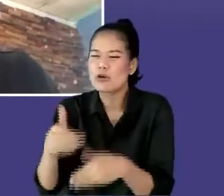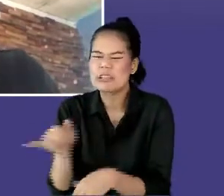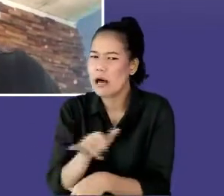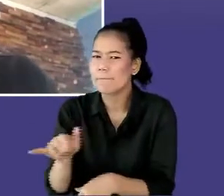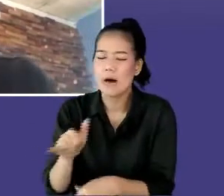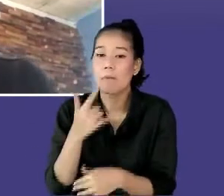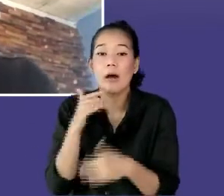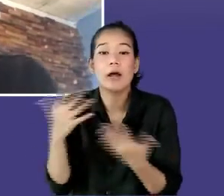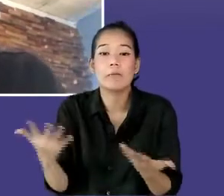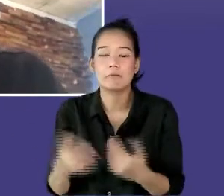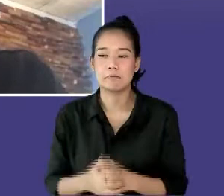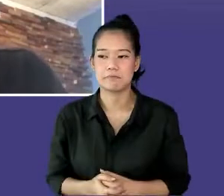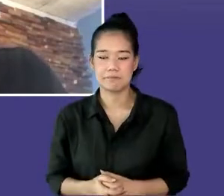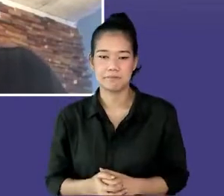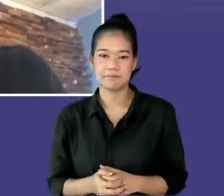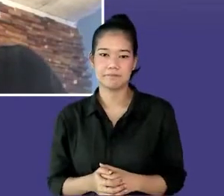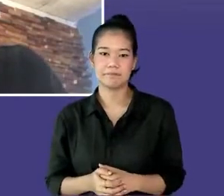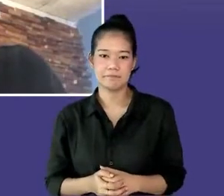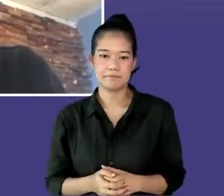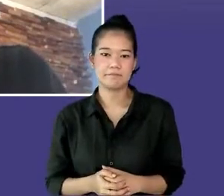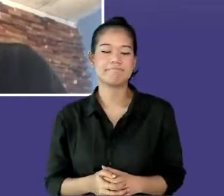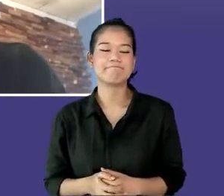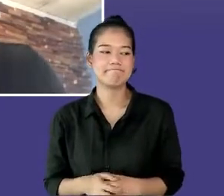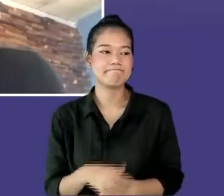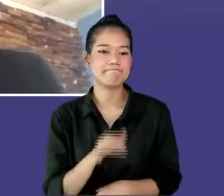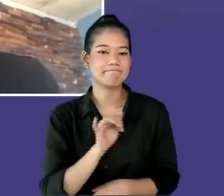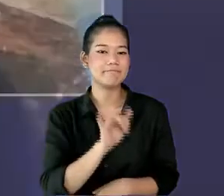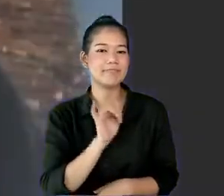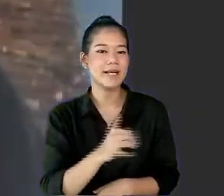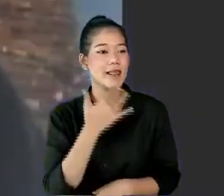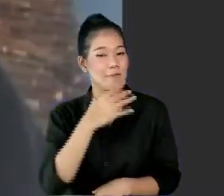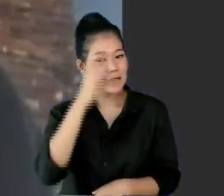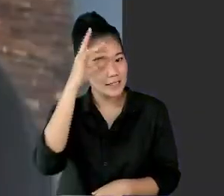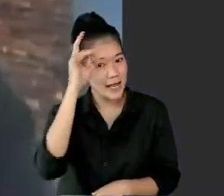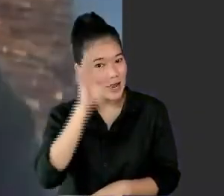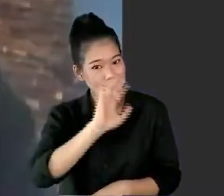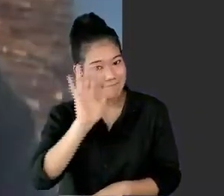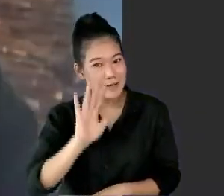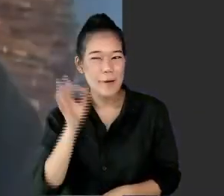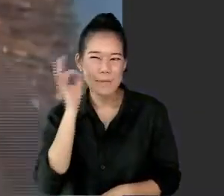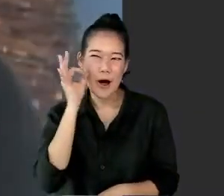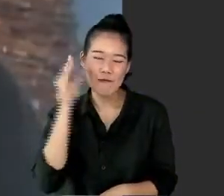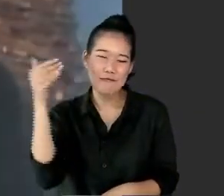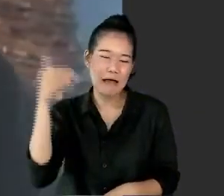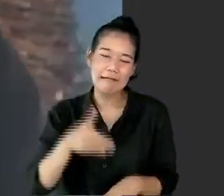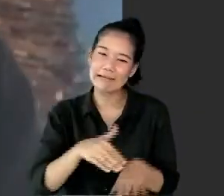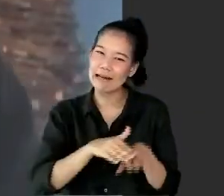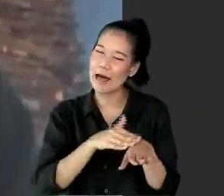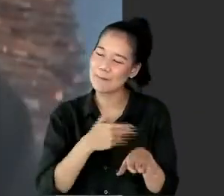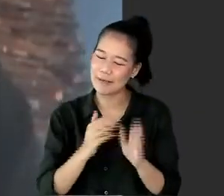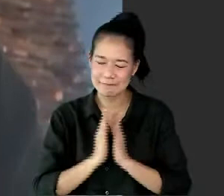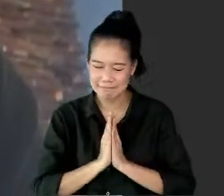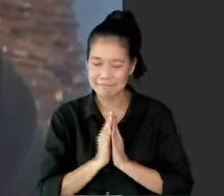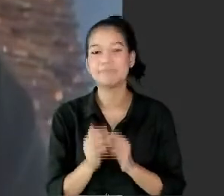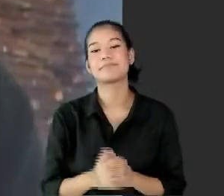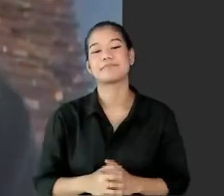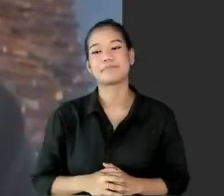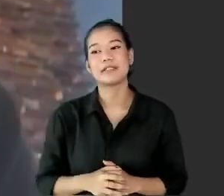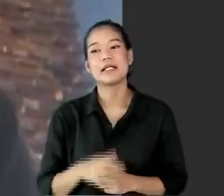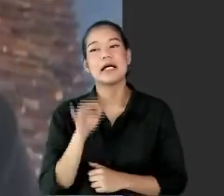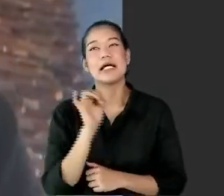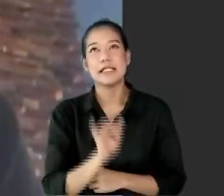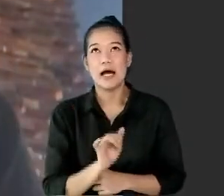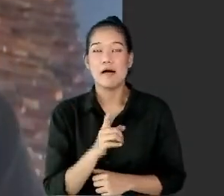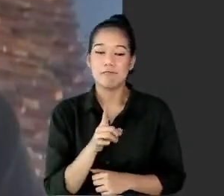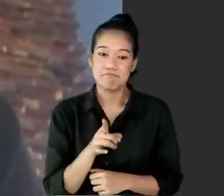lebih sama? Silakan Bang Iwan. Iya, selamat siang. Maaf tadi telat ya, maklum.